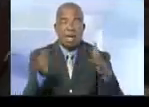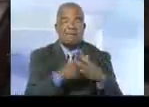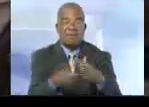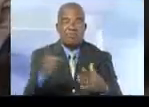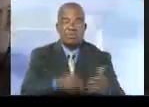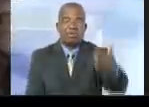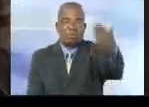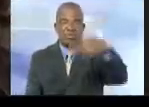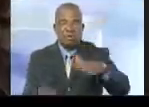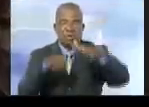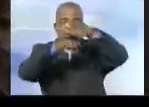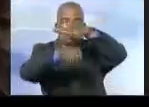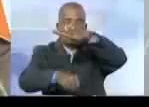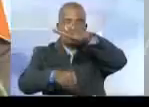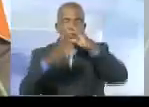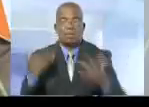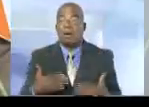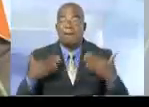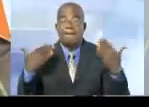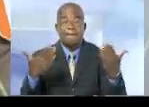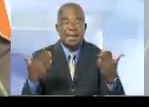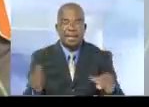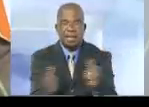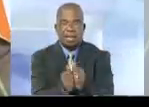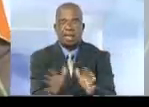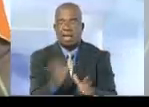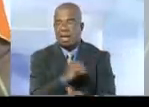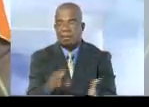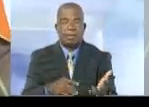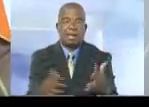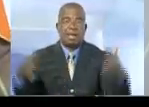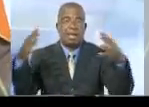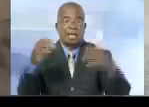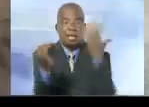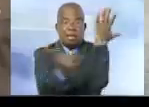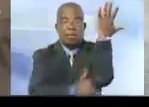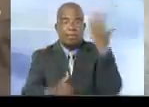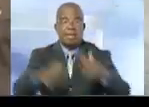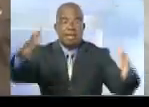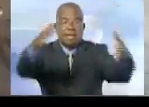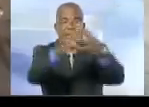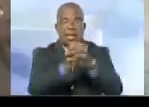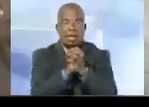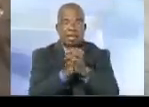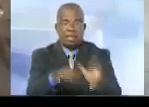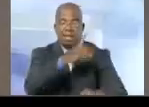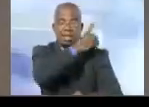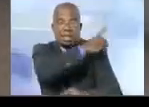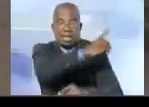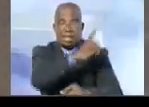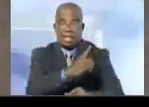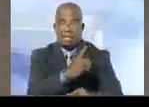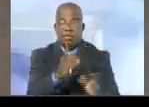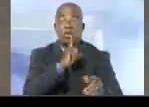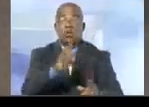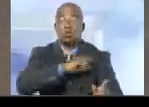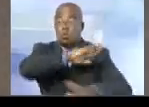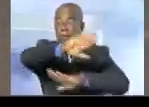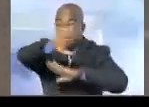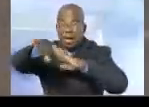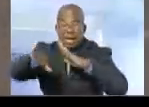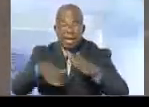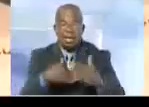de 4 heures d'horloge, plusieurs points ont été débattus, à la grande satisfaction du premier responsable des douanes ivoiriennes, pour permettre aux